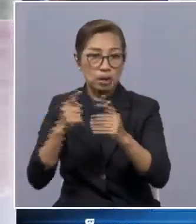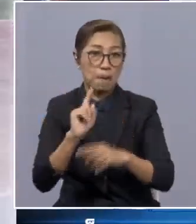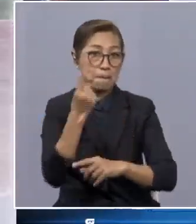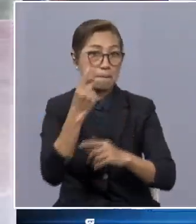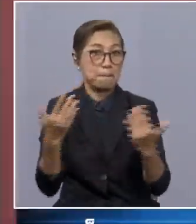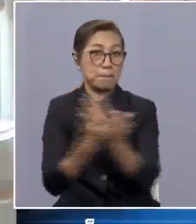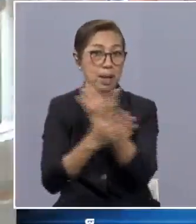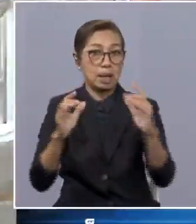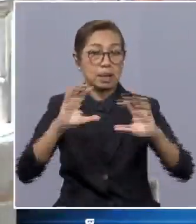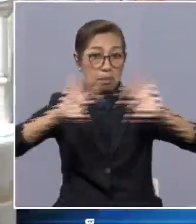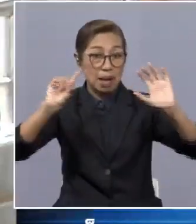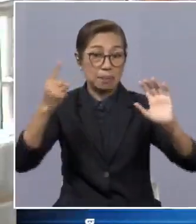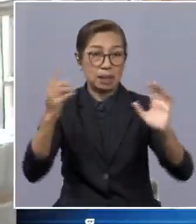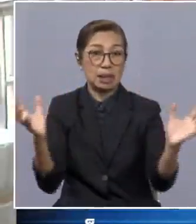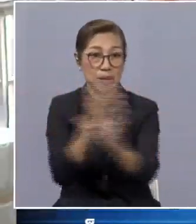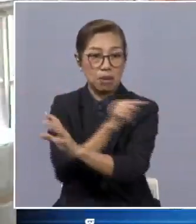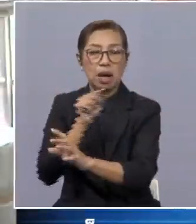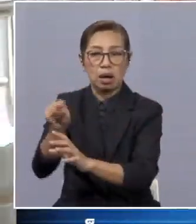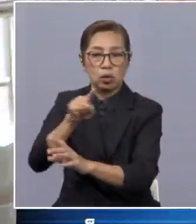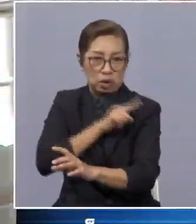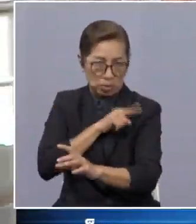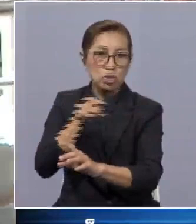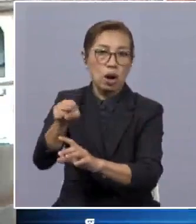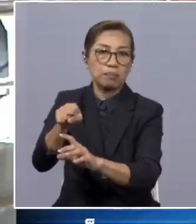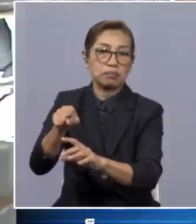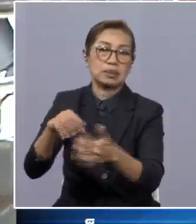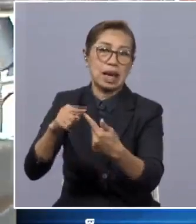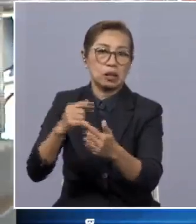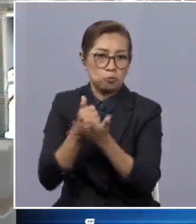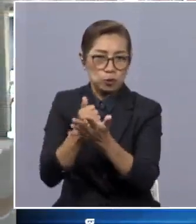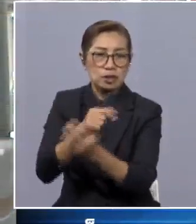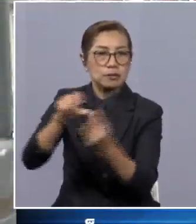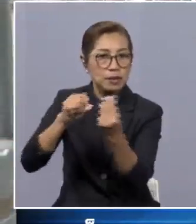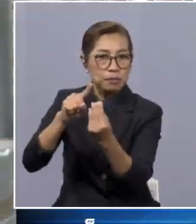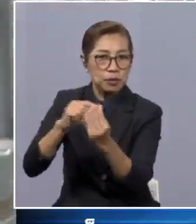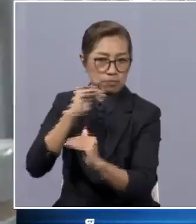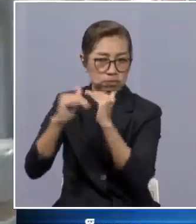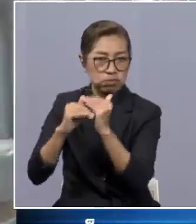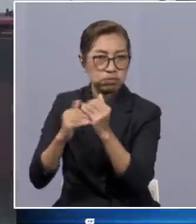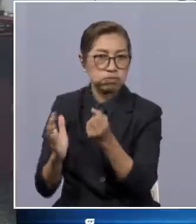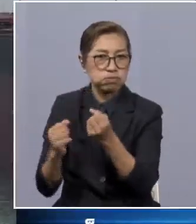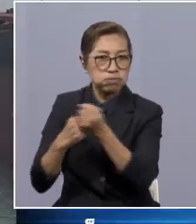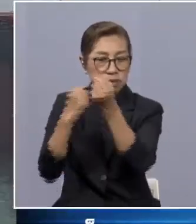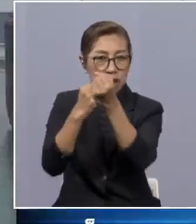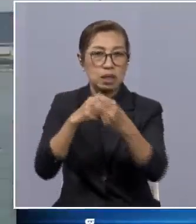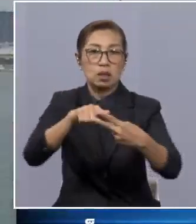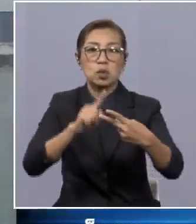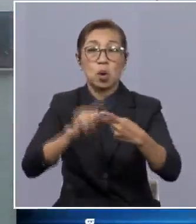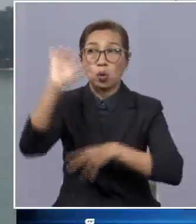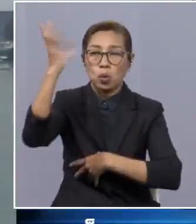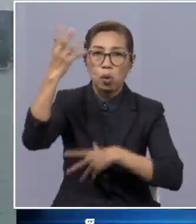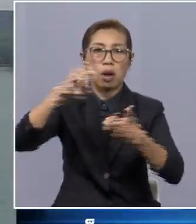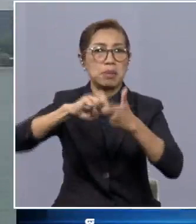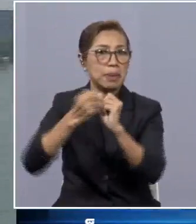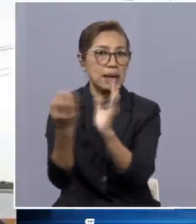ตเต็มศักยภาพให้ได้นะครับรวมถึงเศรษฐกิจโลกเองตอนนี้ก็กำลังเผชิญปัจจัยเสี่ยงหลายด้านด้วยไม่ว่าจะเป็นความขัดแย้งทาง